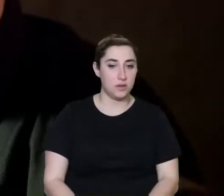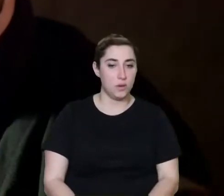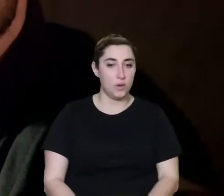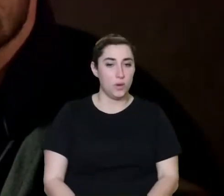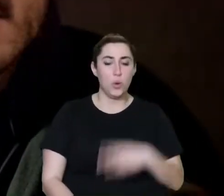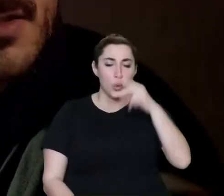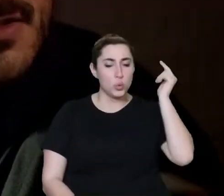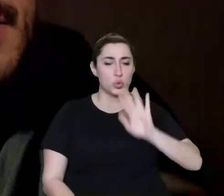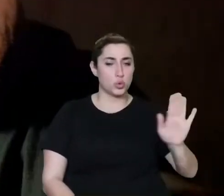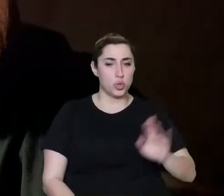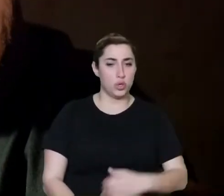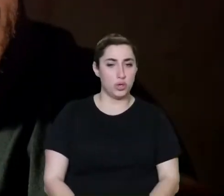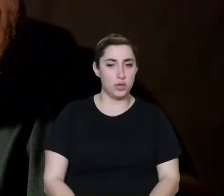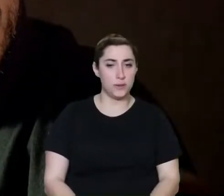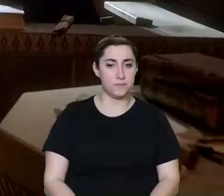Unut bu isteğini.